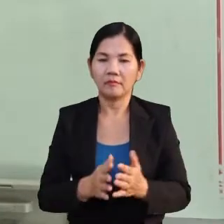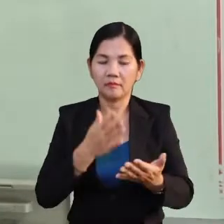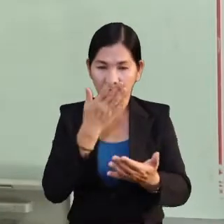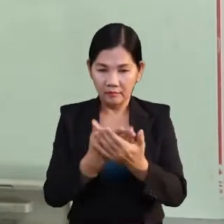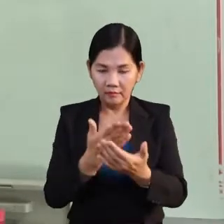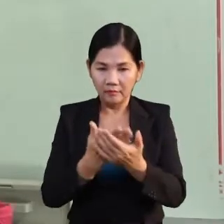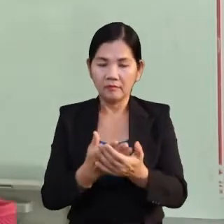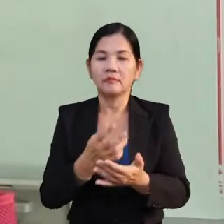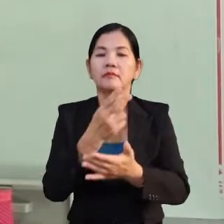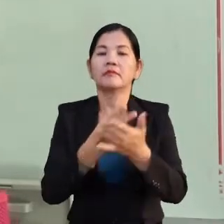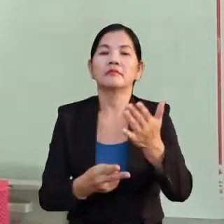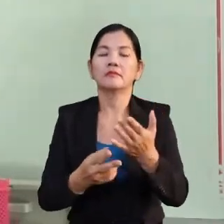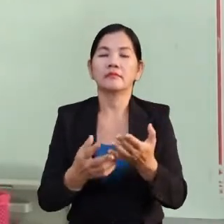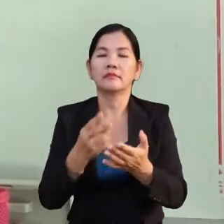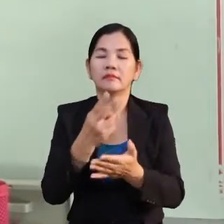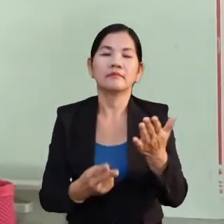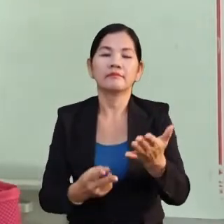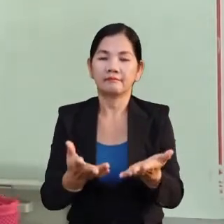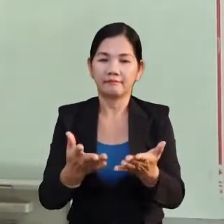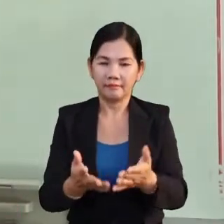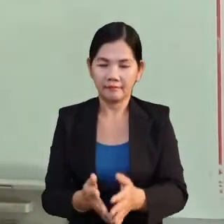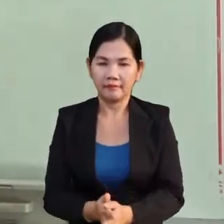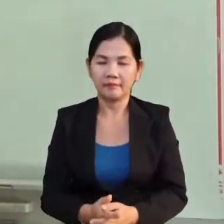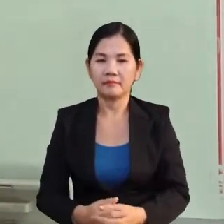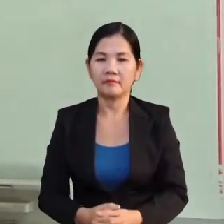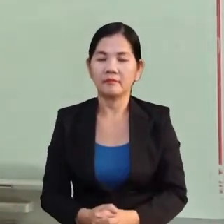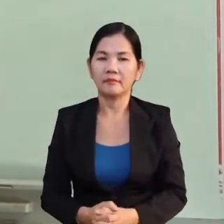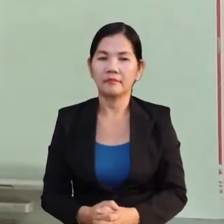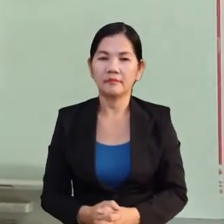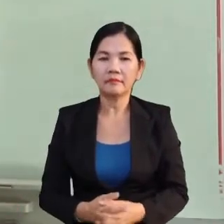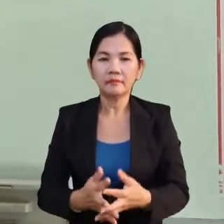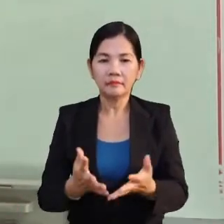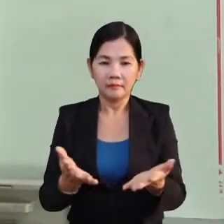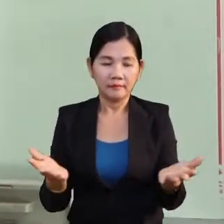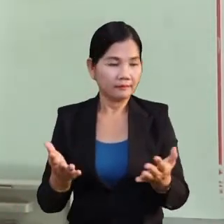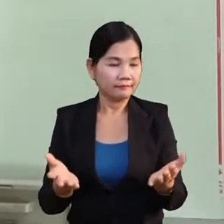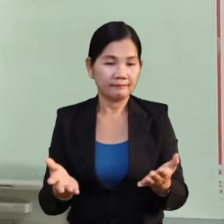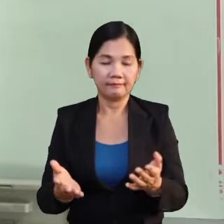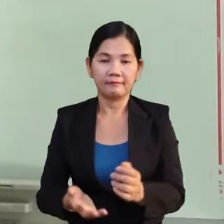ភារៈអ្វីកូនចាឥឡូវកូនឆ្លើយបានទេ